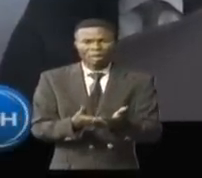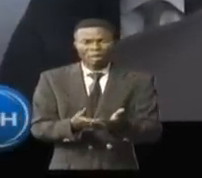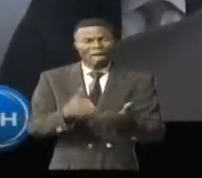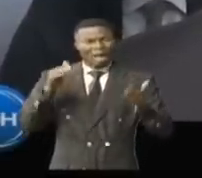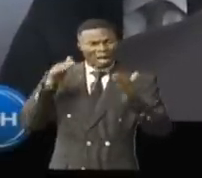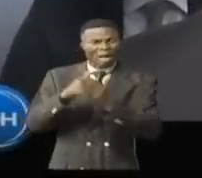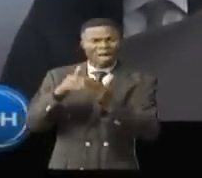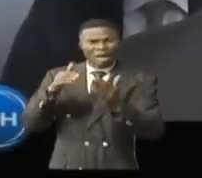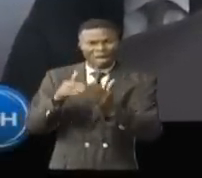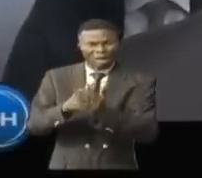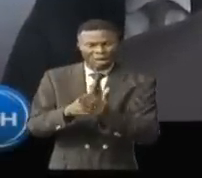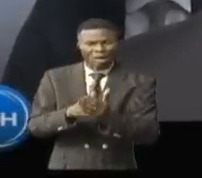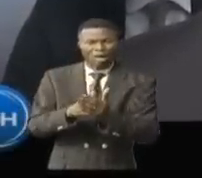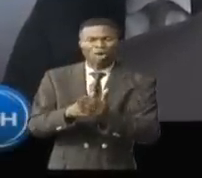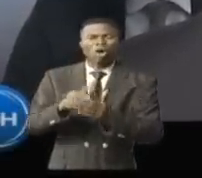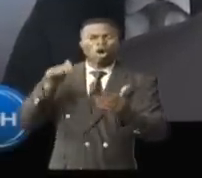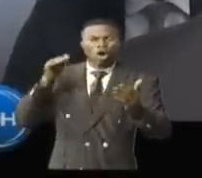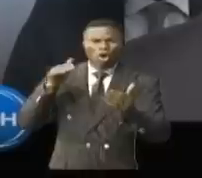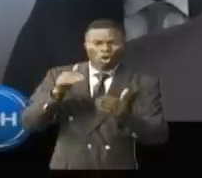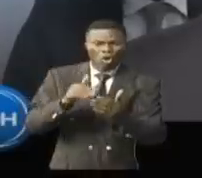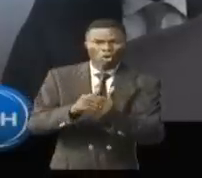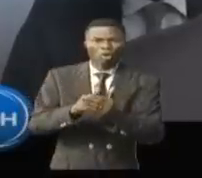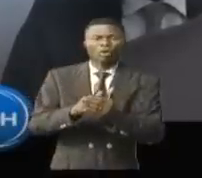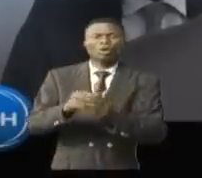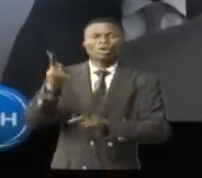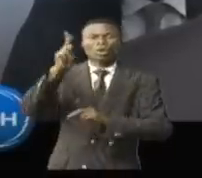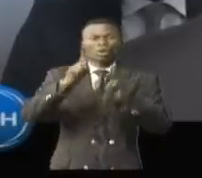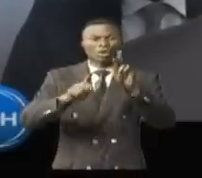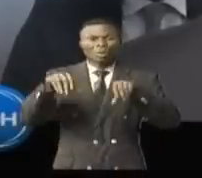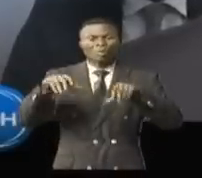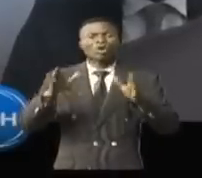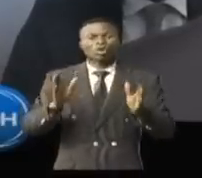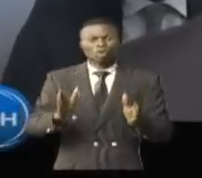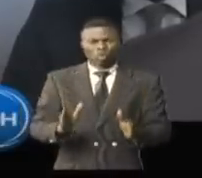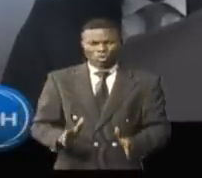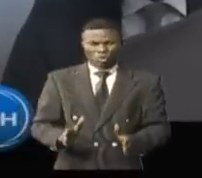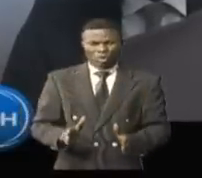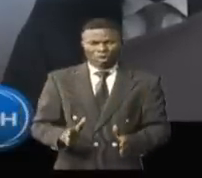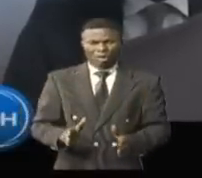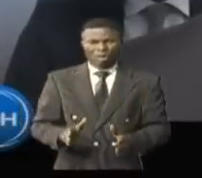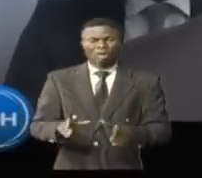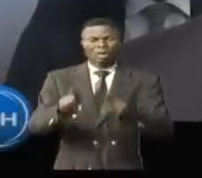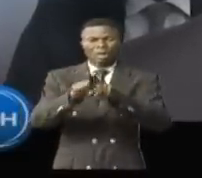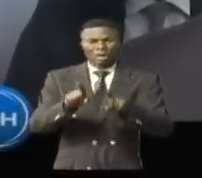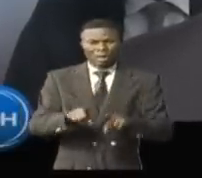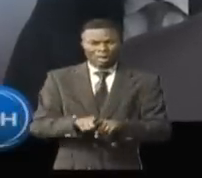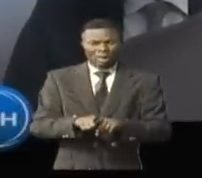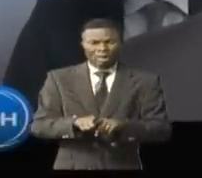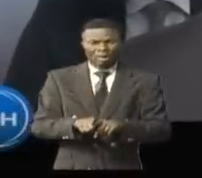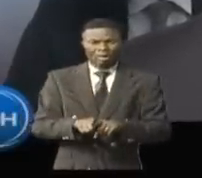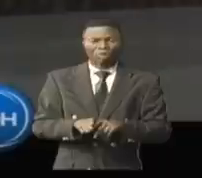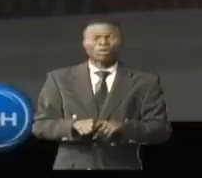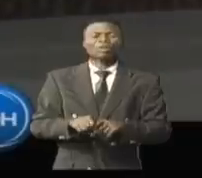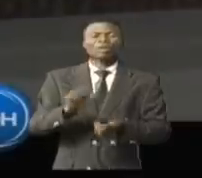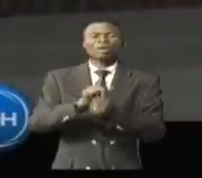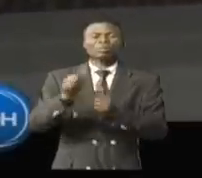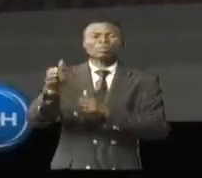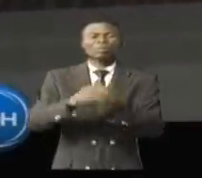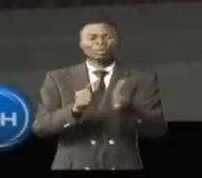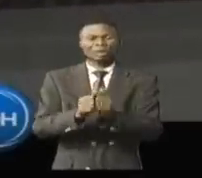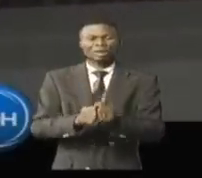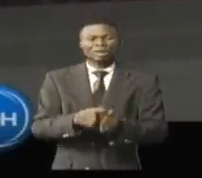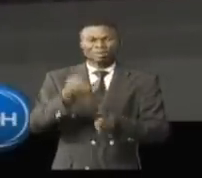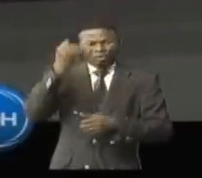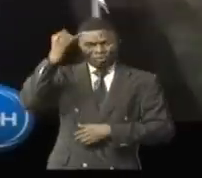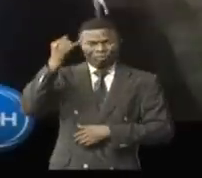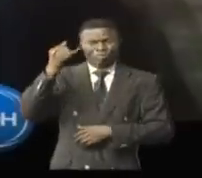d'attaque contre des citoyens congolais ou pas à morphologie néotique. Les patrons de